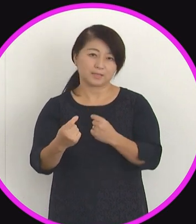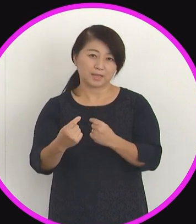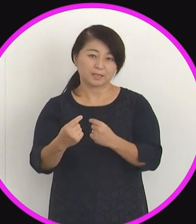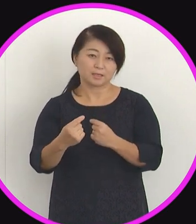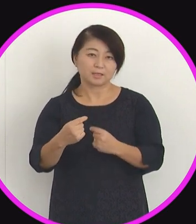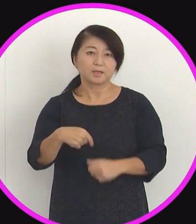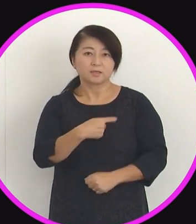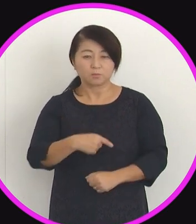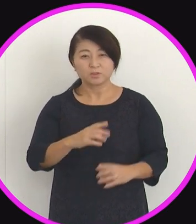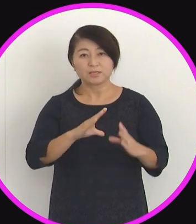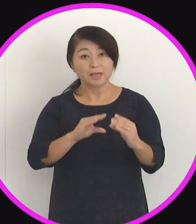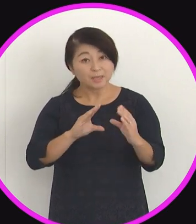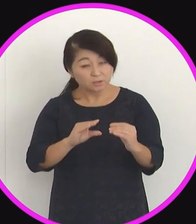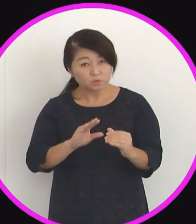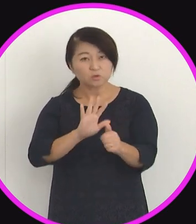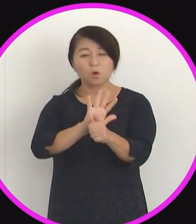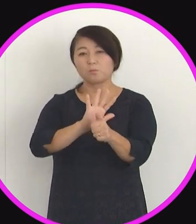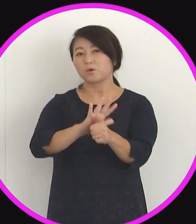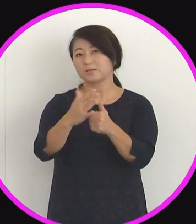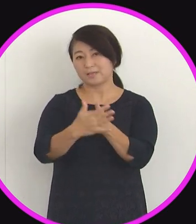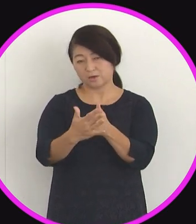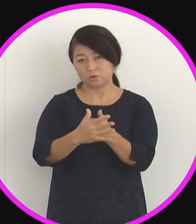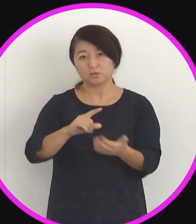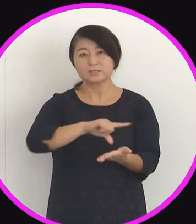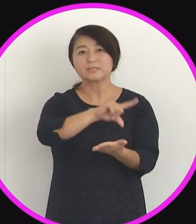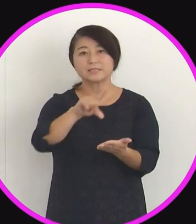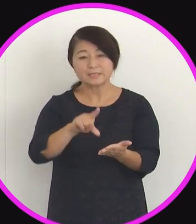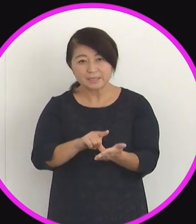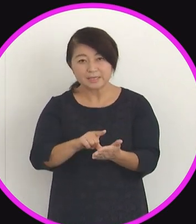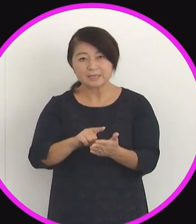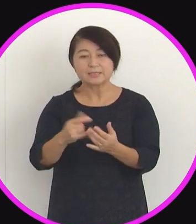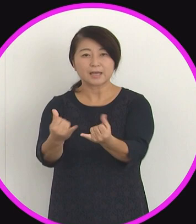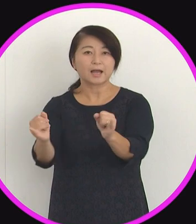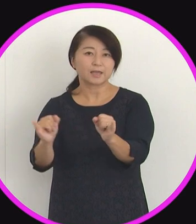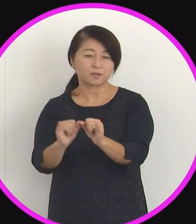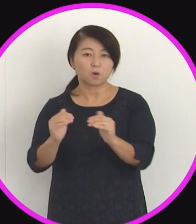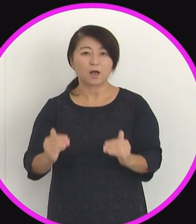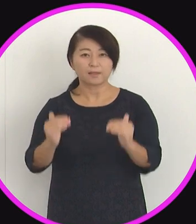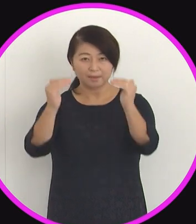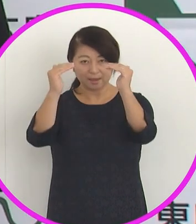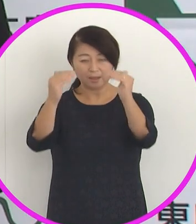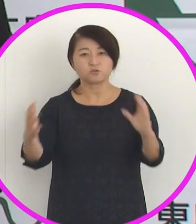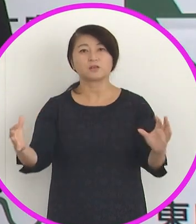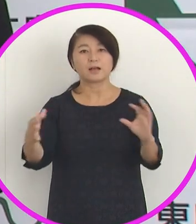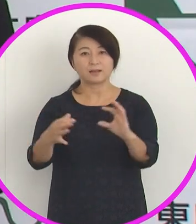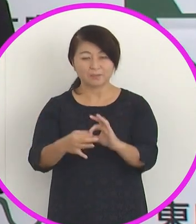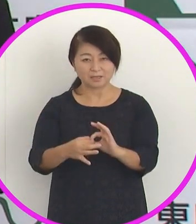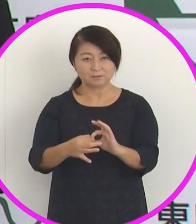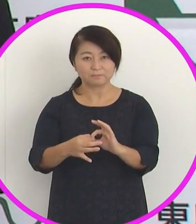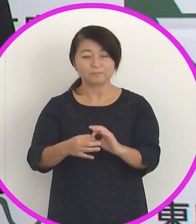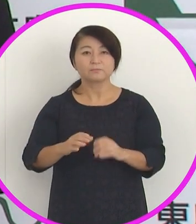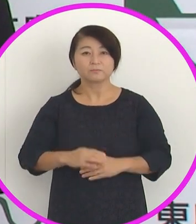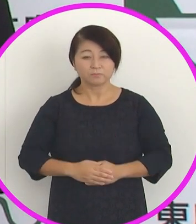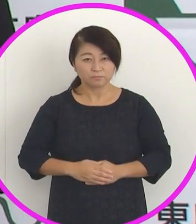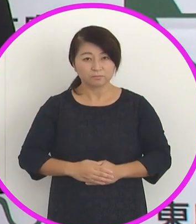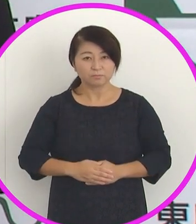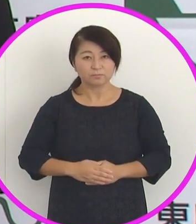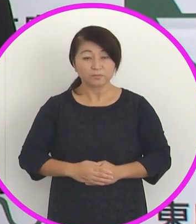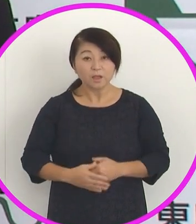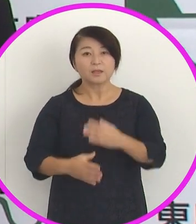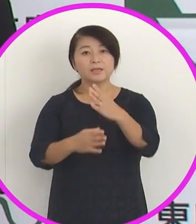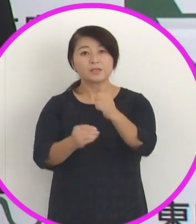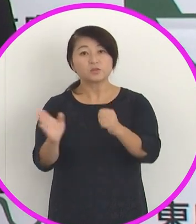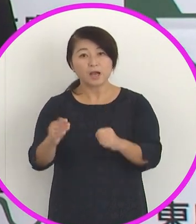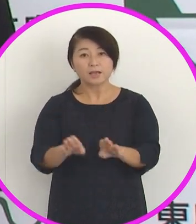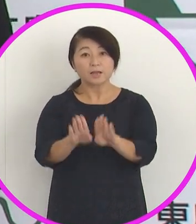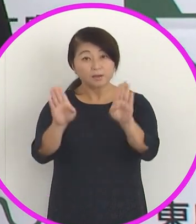われ、お互いを思いやる地域、社会の発展へとつながっていくと信じています。 写真展はいつから開催